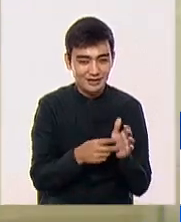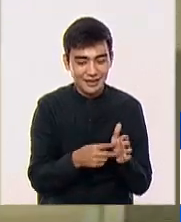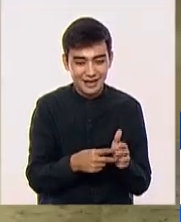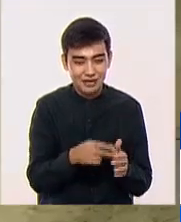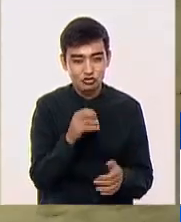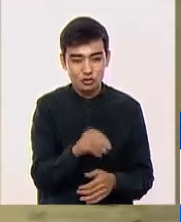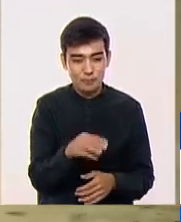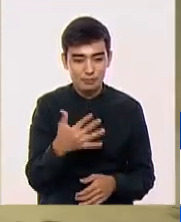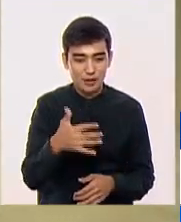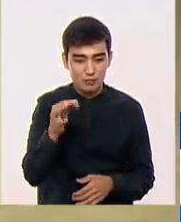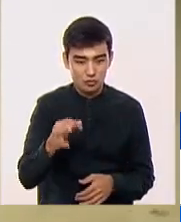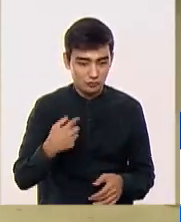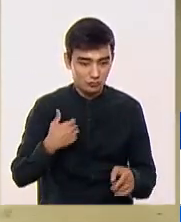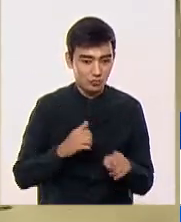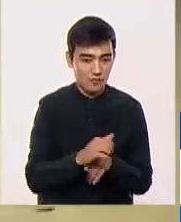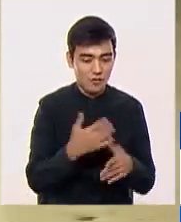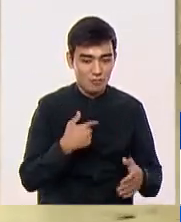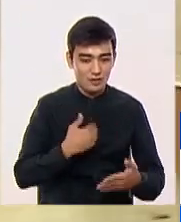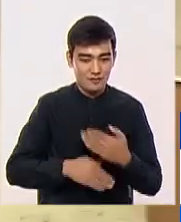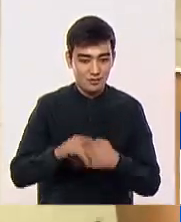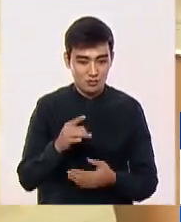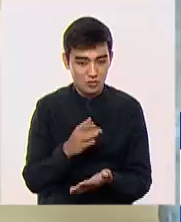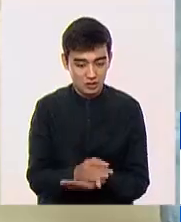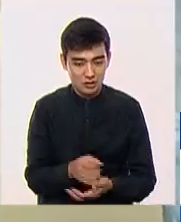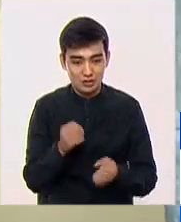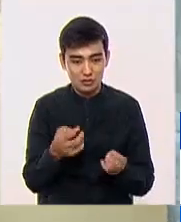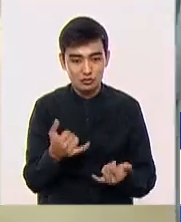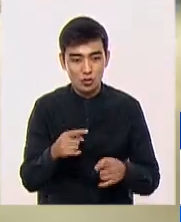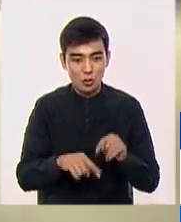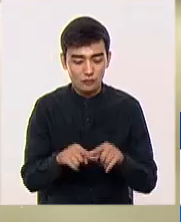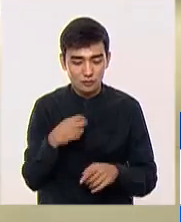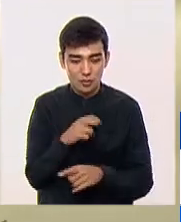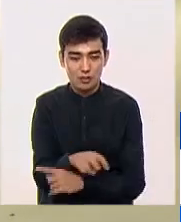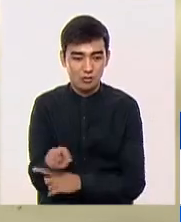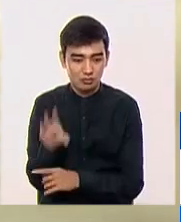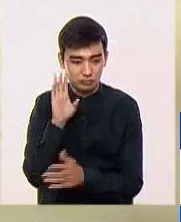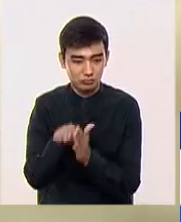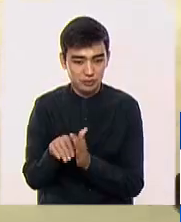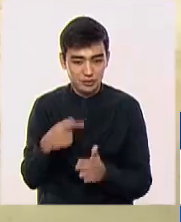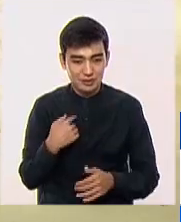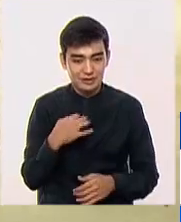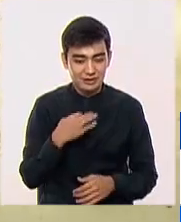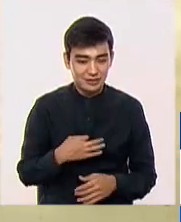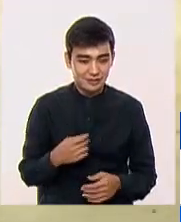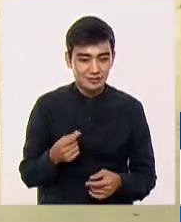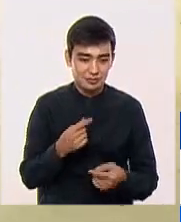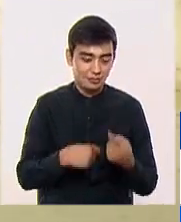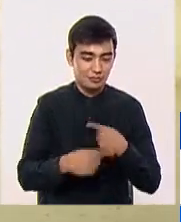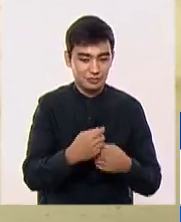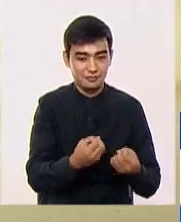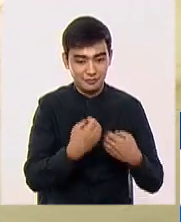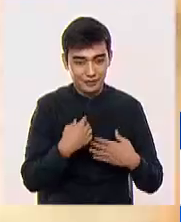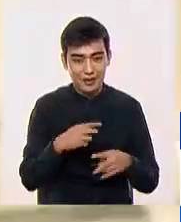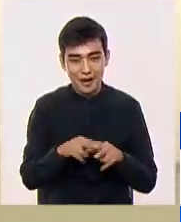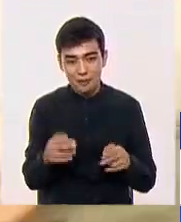құнының 50% салған. Мүгедек бала тәрбиелеп отырған ана бүгінде туыстарының үйін паналап жүр. Айтуынша, бұл нысанды сүріп, ақшаны қайтарып берсе де